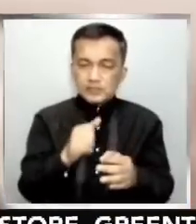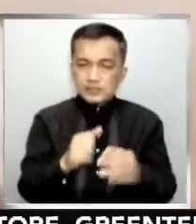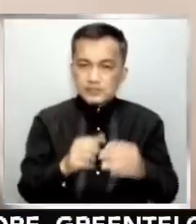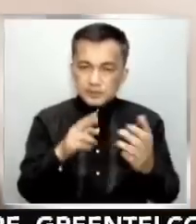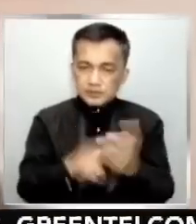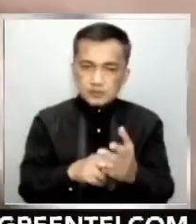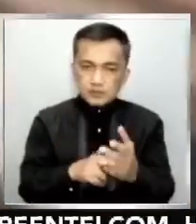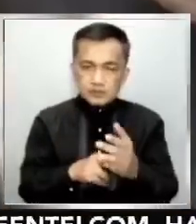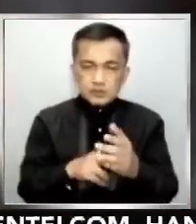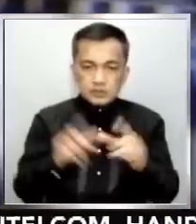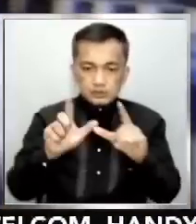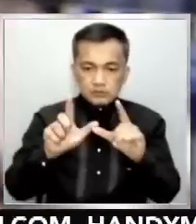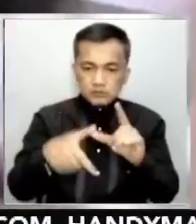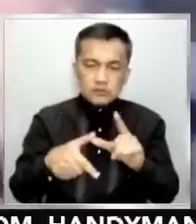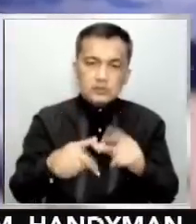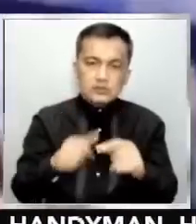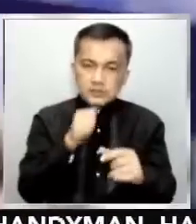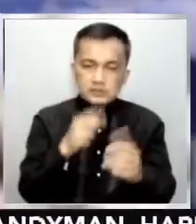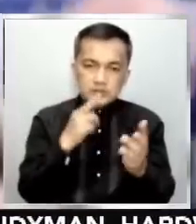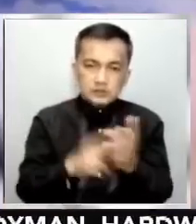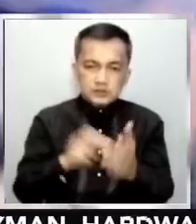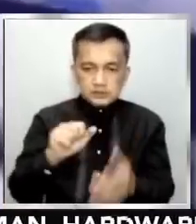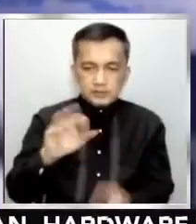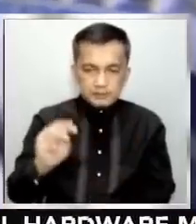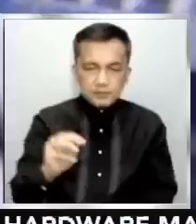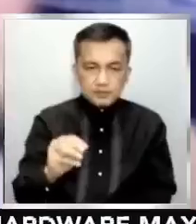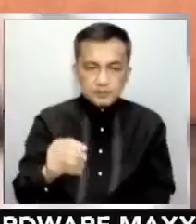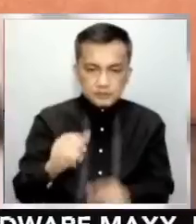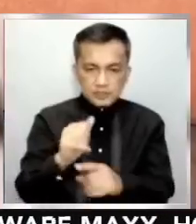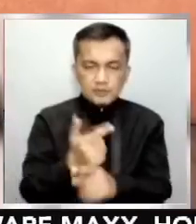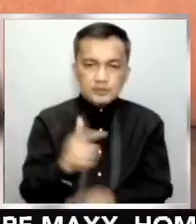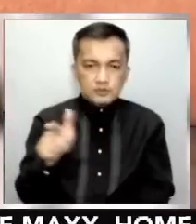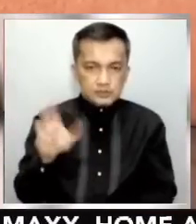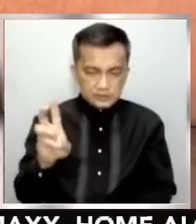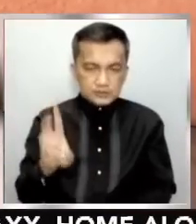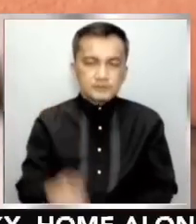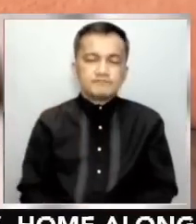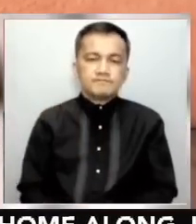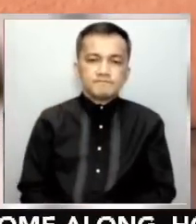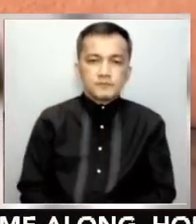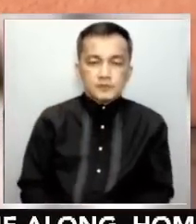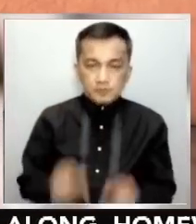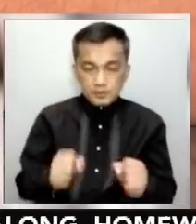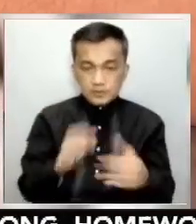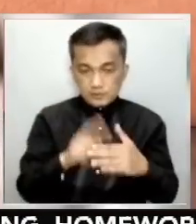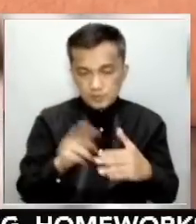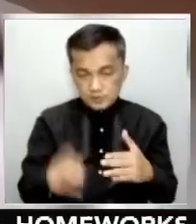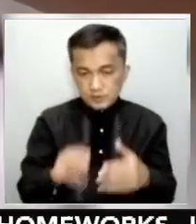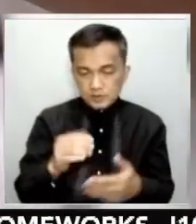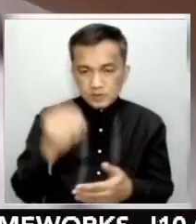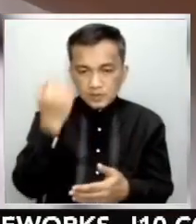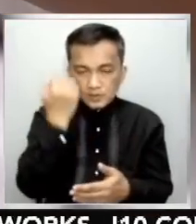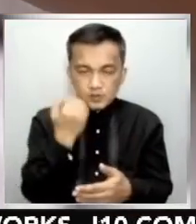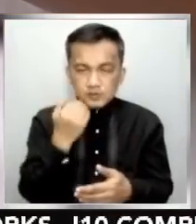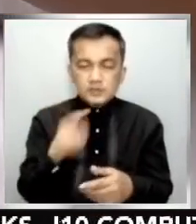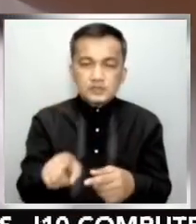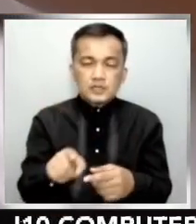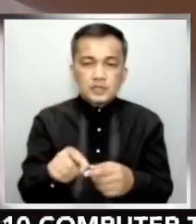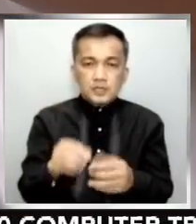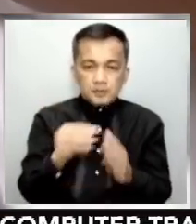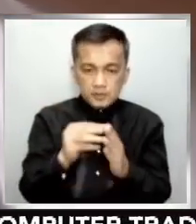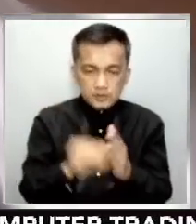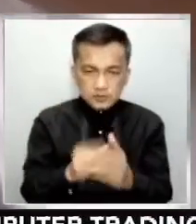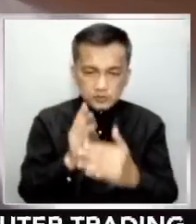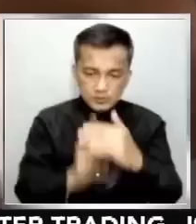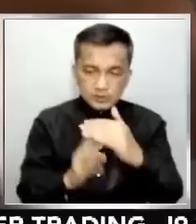magagamit ang mga hindi rehistradong SIM pagdating ng April 26. Maaari itong magresulta sa kabawasan sa milyong-milyong customer para sa mga telco. Kaya